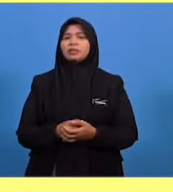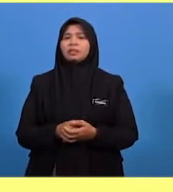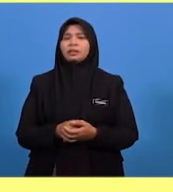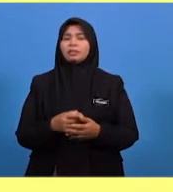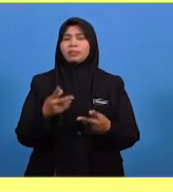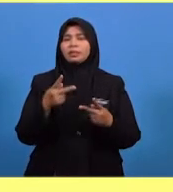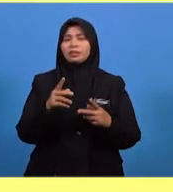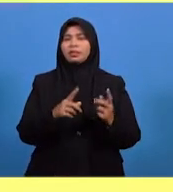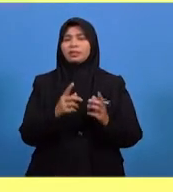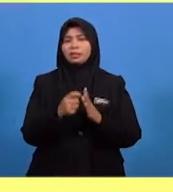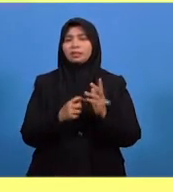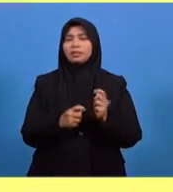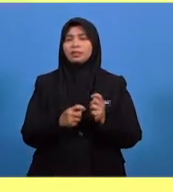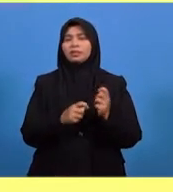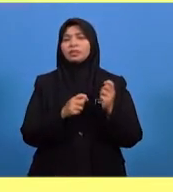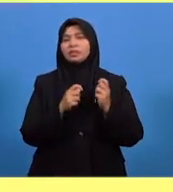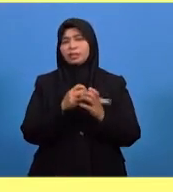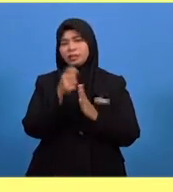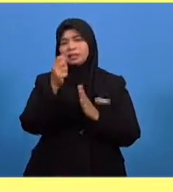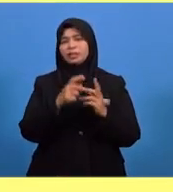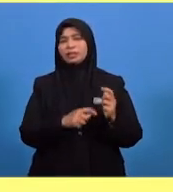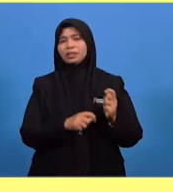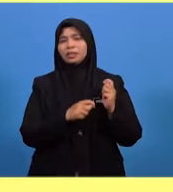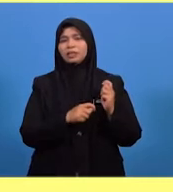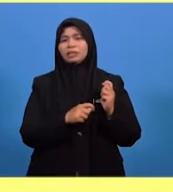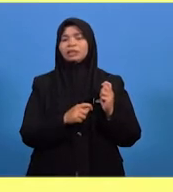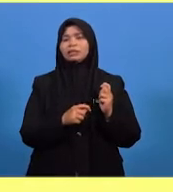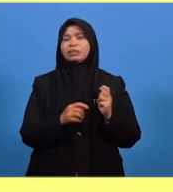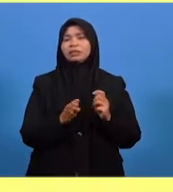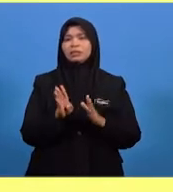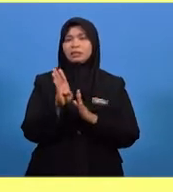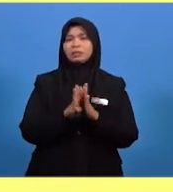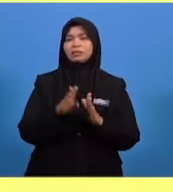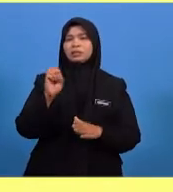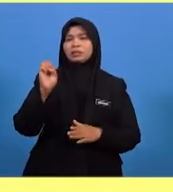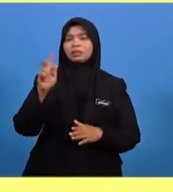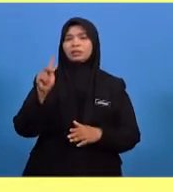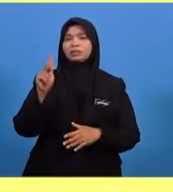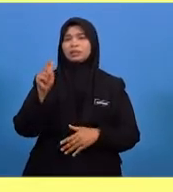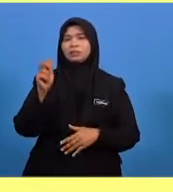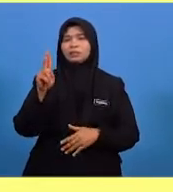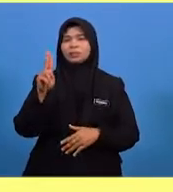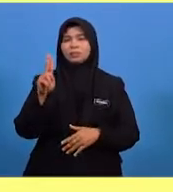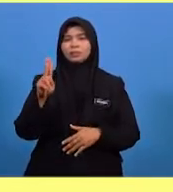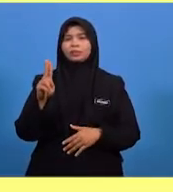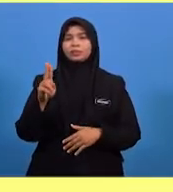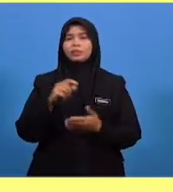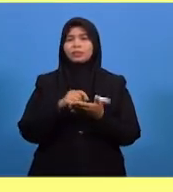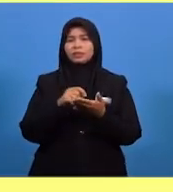pemerintah ke tinggi tentu Rabu sekutu di Asia Tenggara telah menandatangani pernyataan